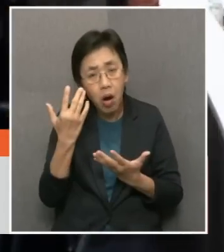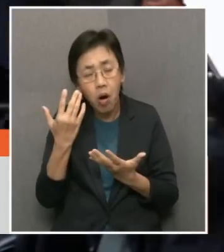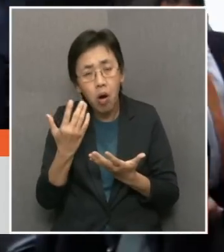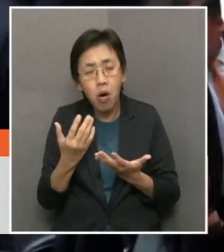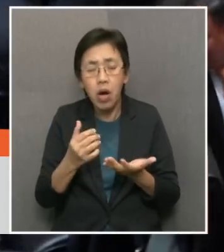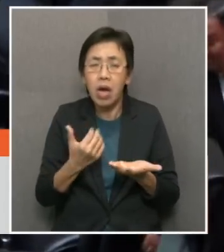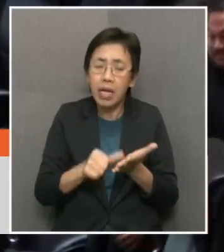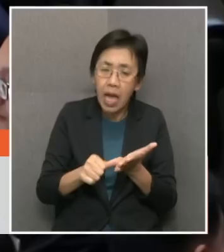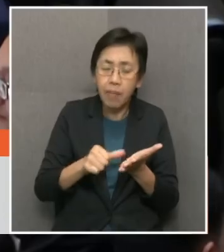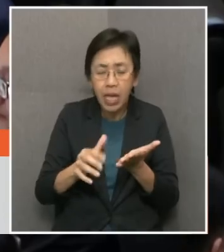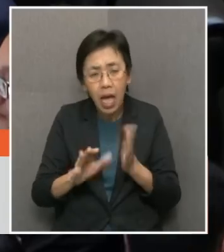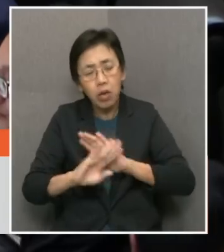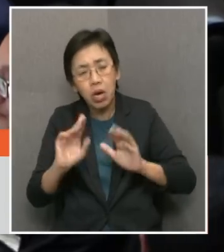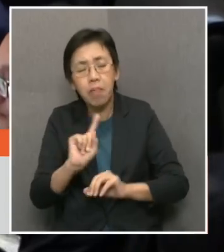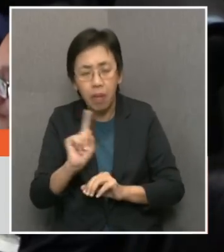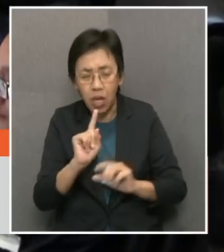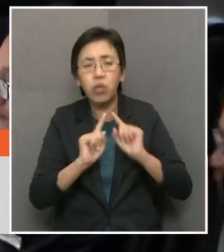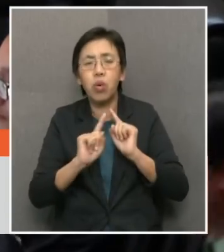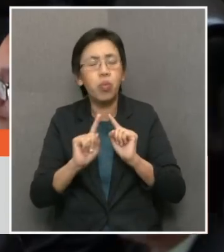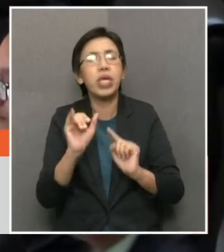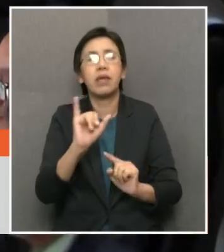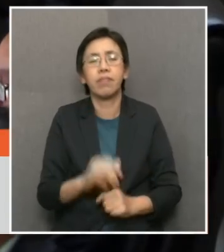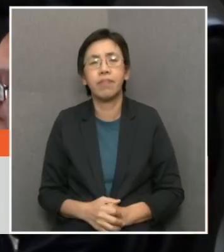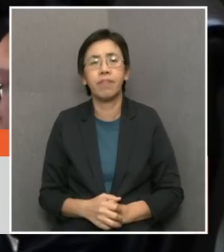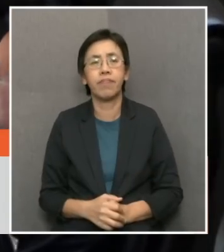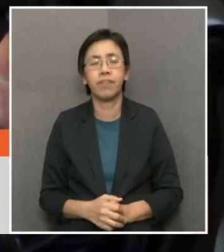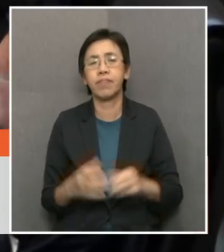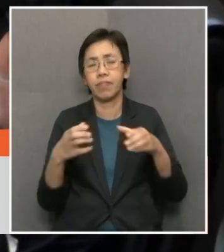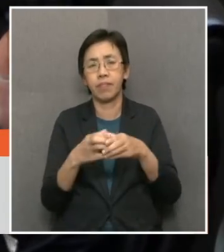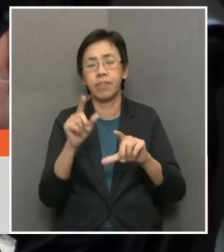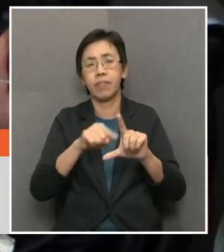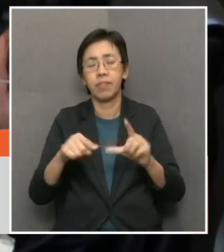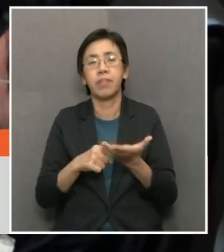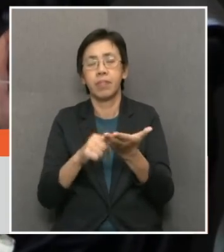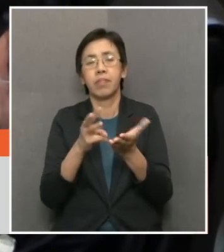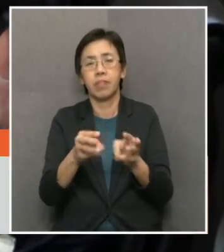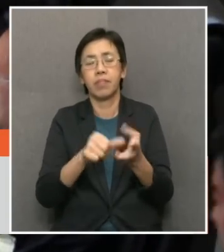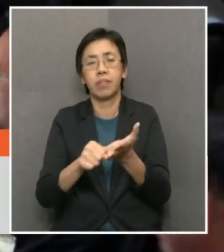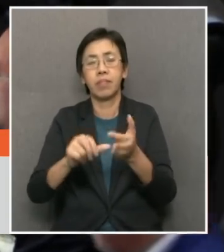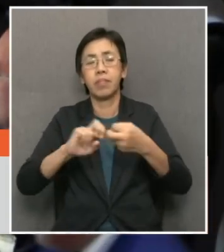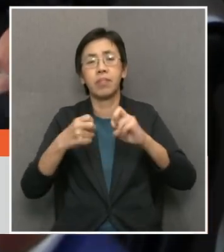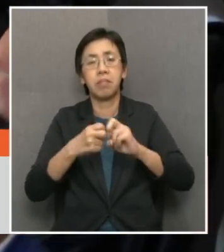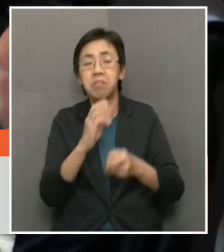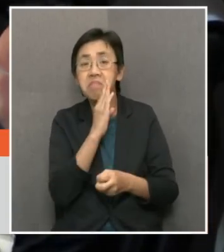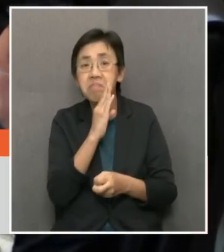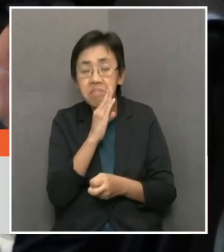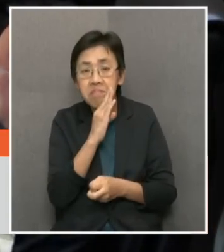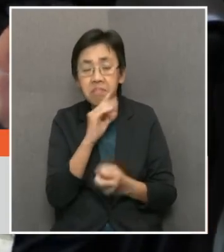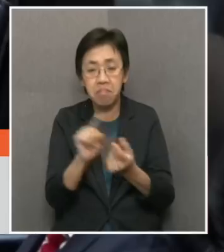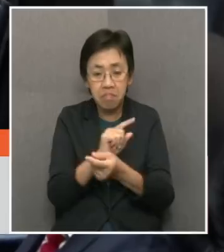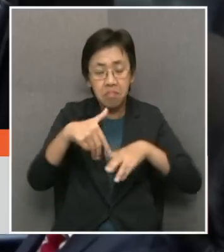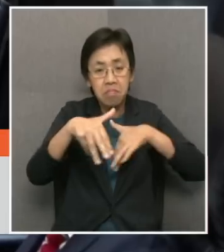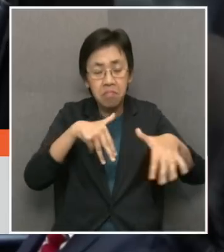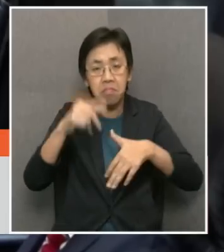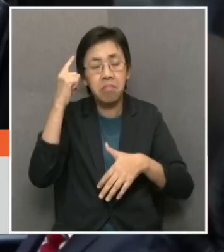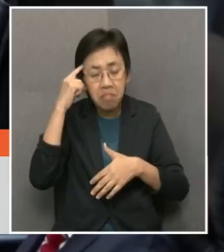ไรครับพร้อมระบุแนวทางของพรรคก้าวไกลในการนำเสนอทางออกในสภาว่าเมื่อมีความเห็นของสังคมว่า